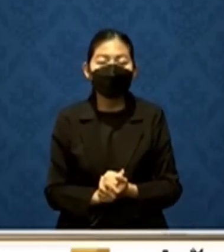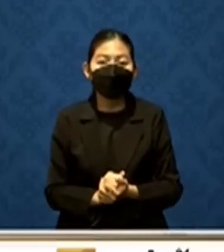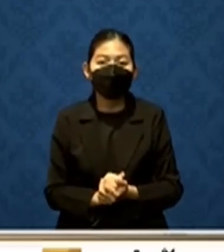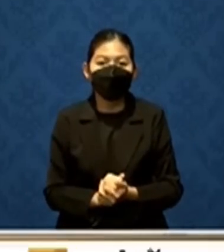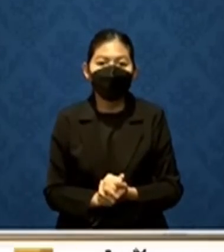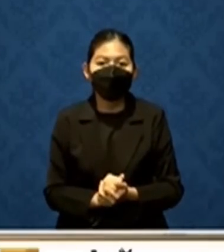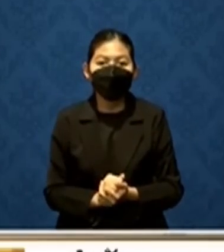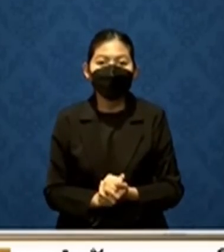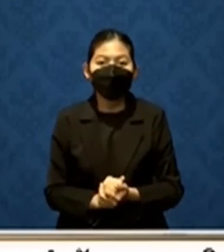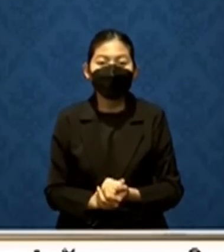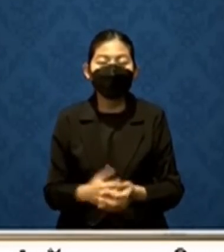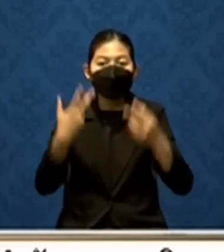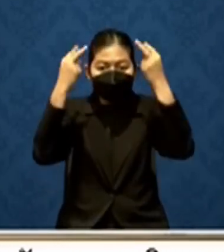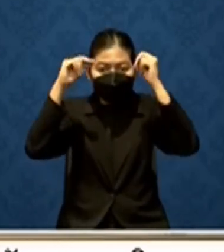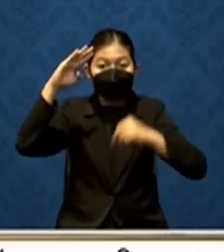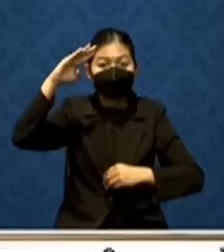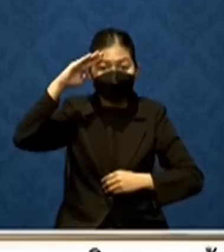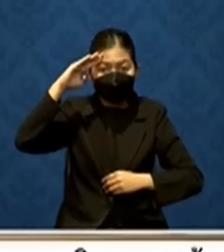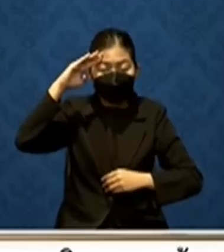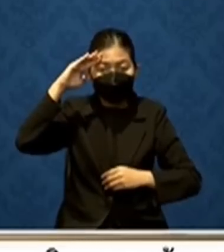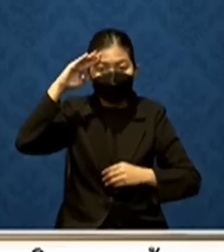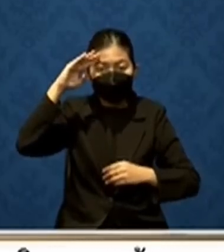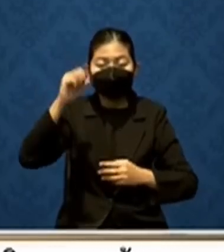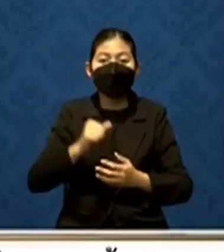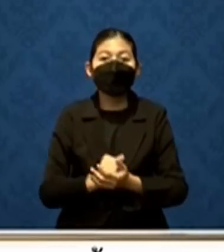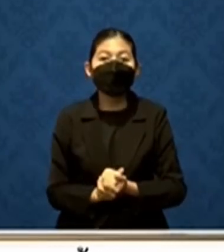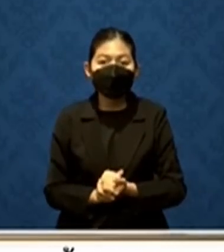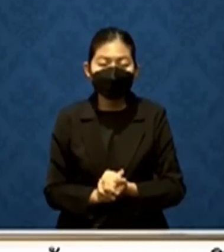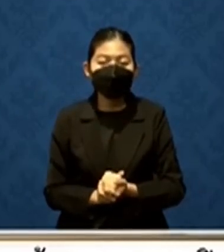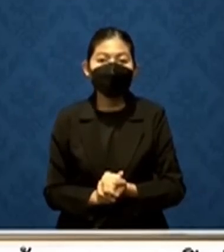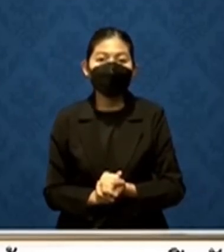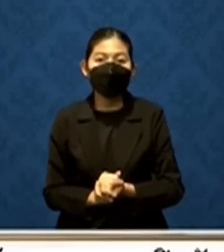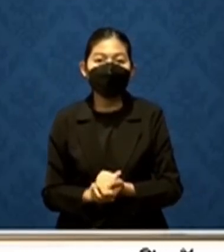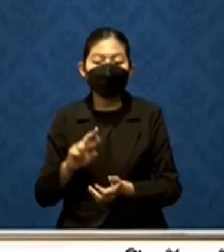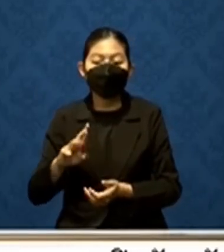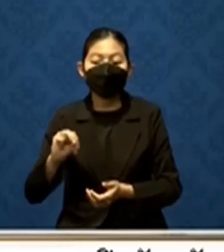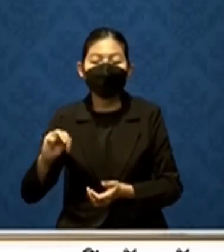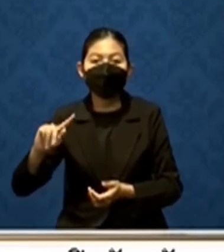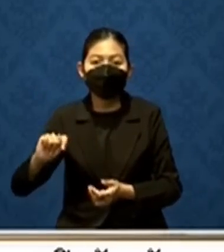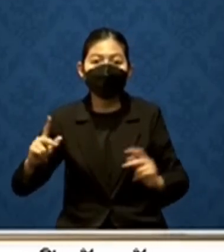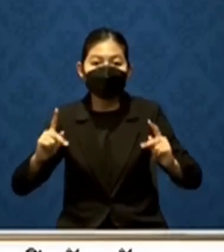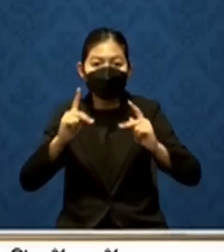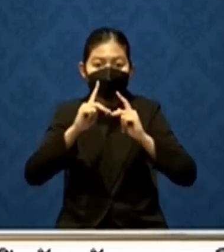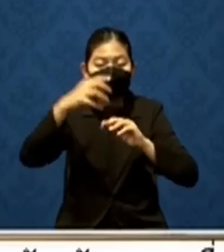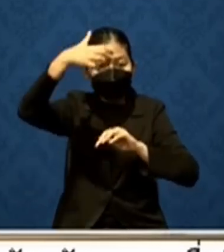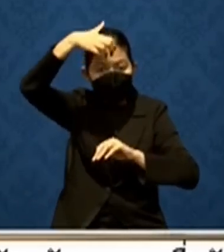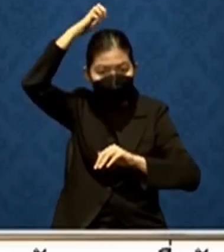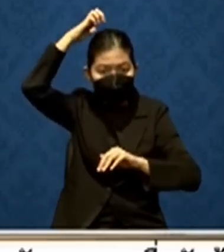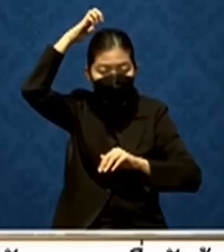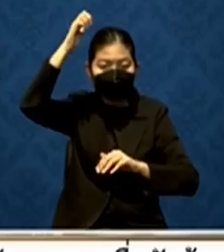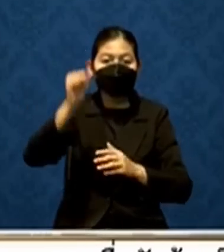พลเอกประยุทธ์จันทร์โอชานายกรัฐมนตรีและรัฐมนตรีว่าการกระทรวงกลาโหม